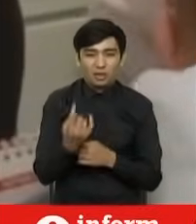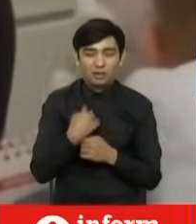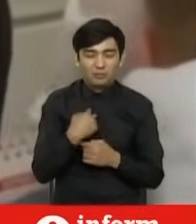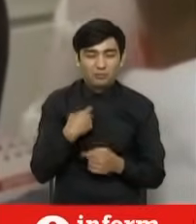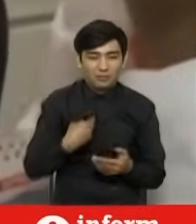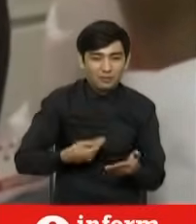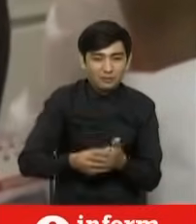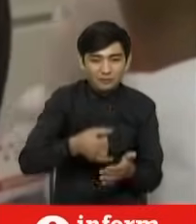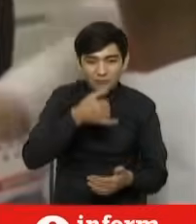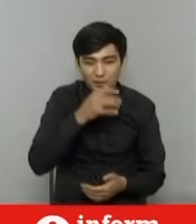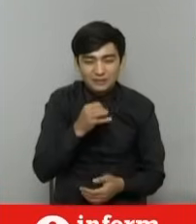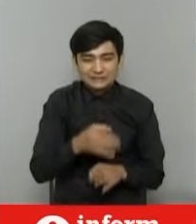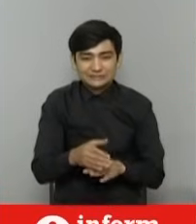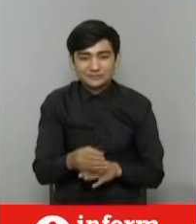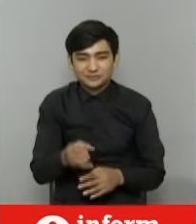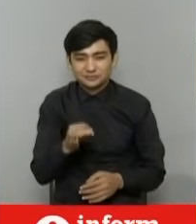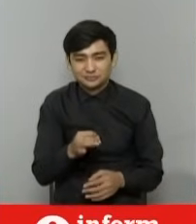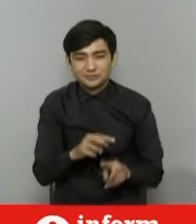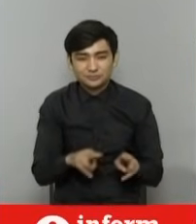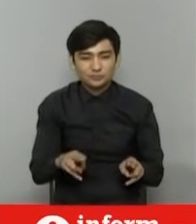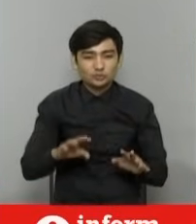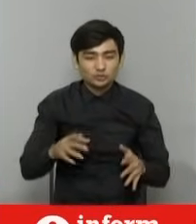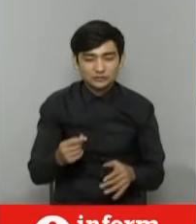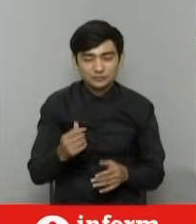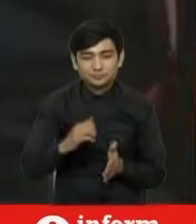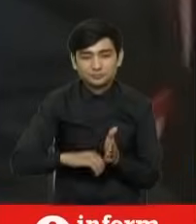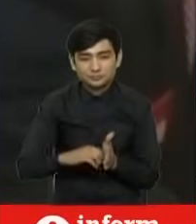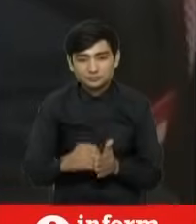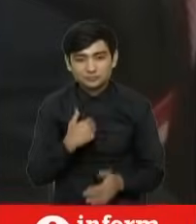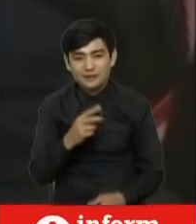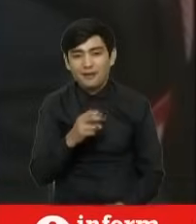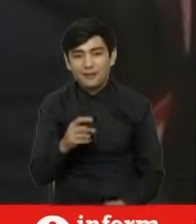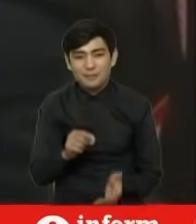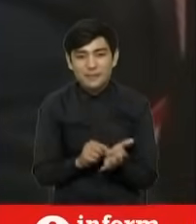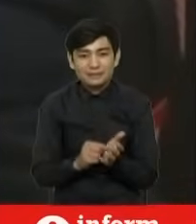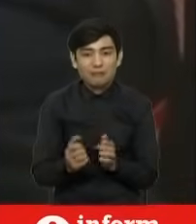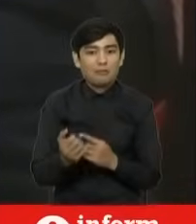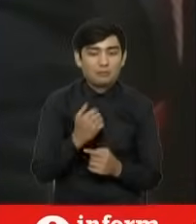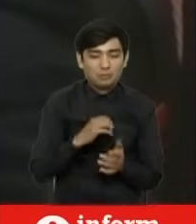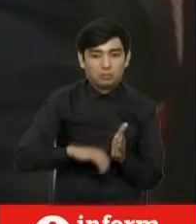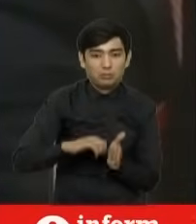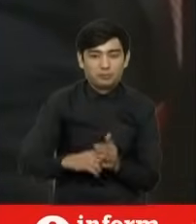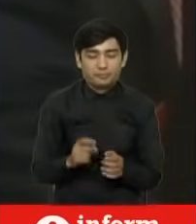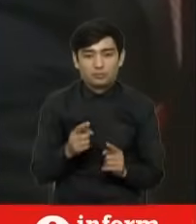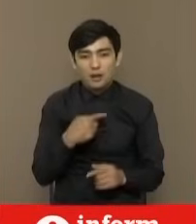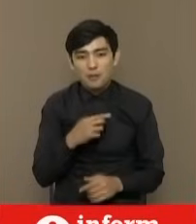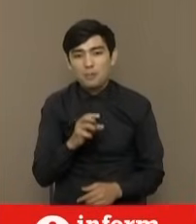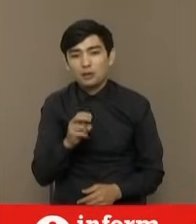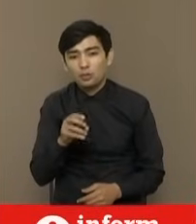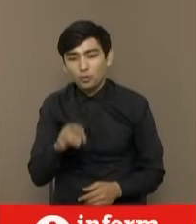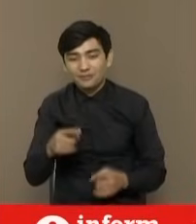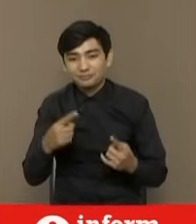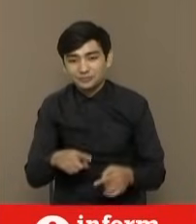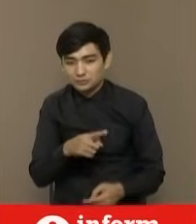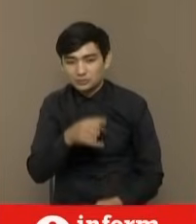могут выплачивать кредиты. В таком случае деньги у них списывают с той карты, куда приходит пенсия. И стать банкротами они не